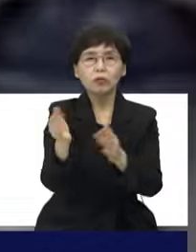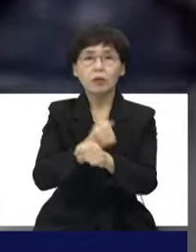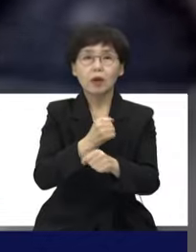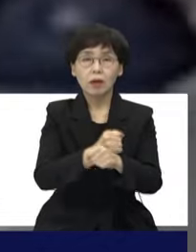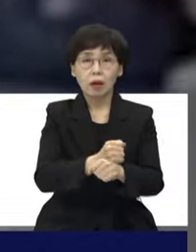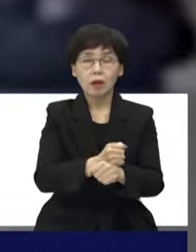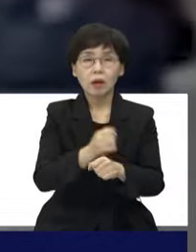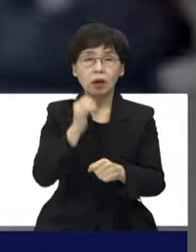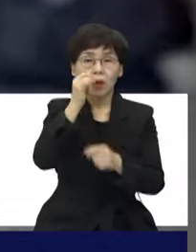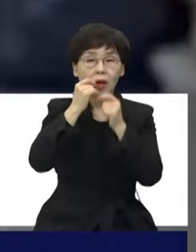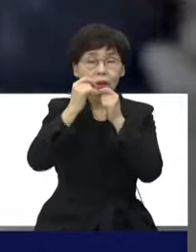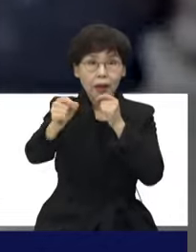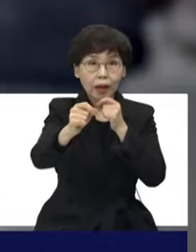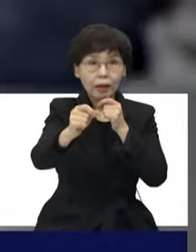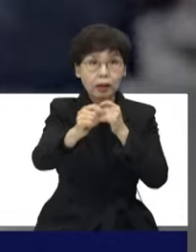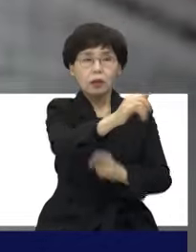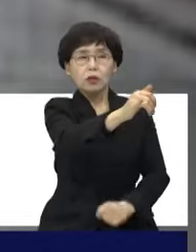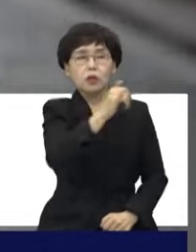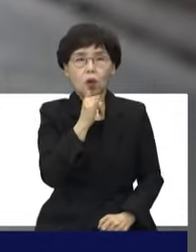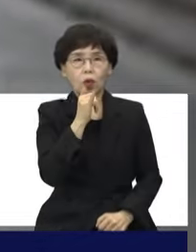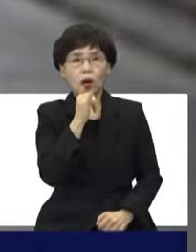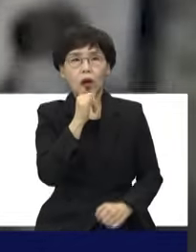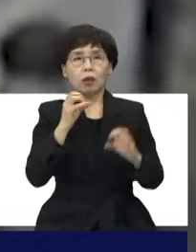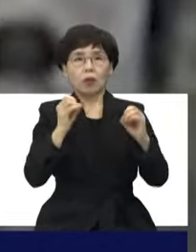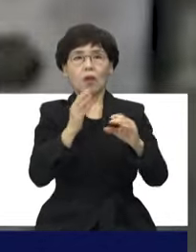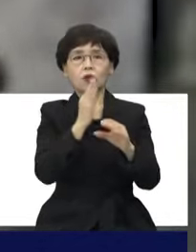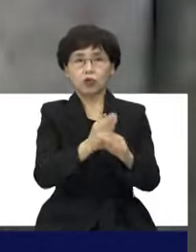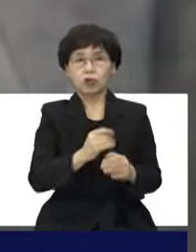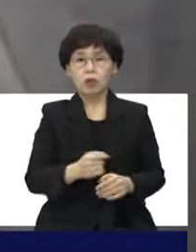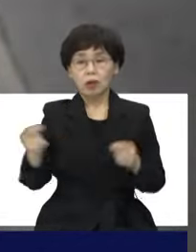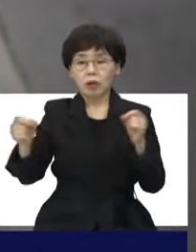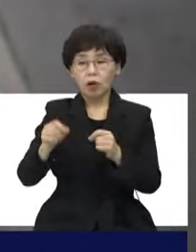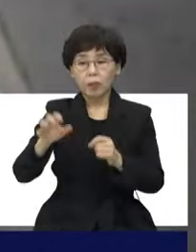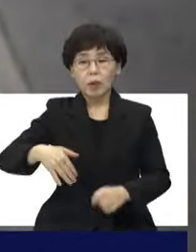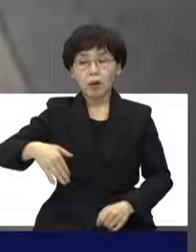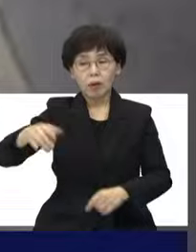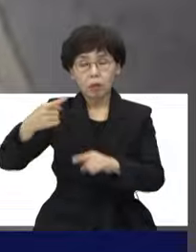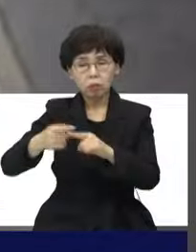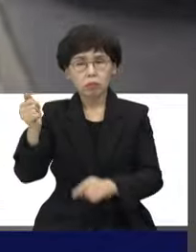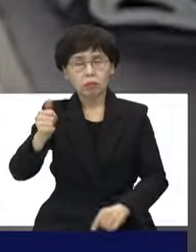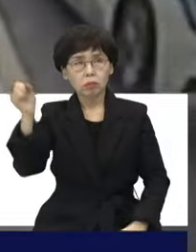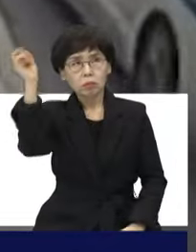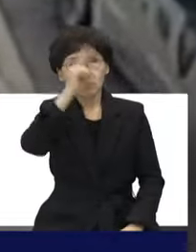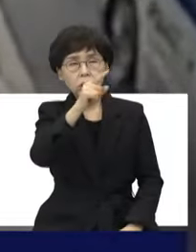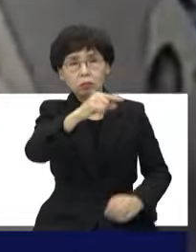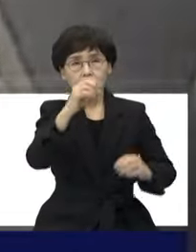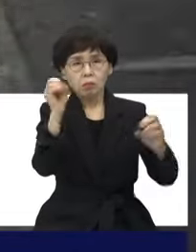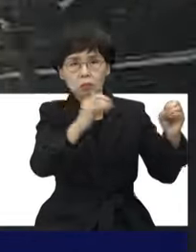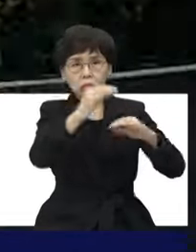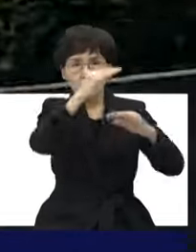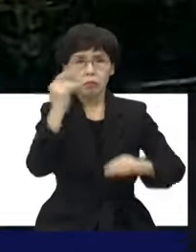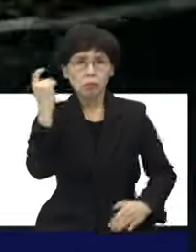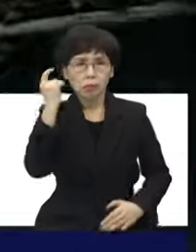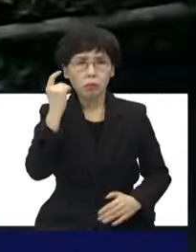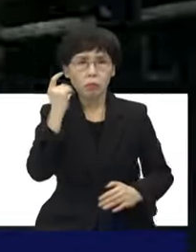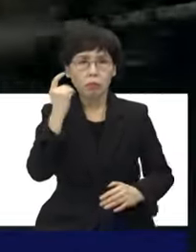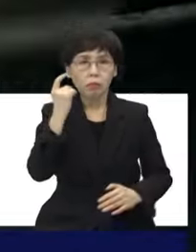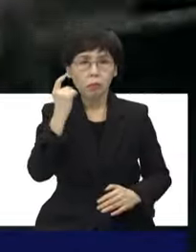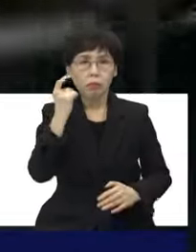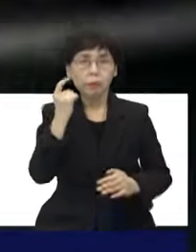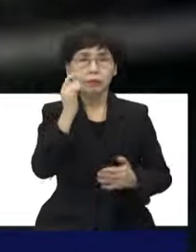준비하라는 보이스피싱 조직원의 전화를 받고 있었습니다. 옆을 지나가던 남성이 우연히 이 내용을 듣고 말리려 나선